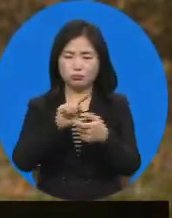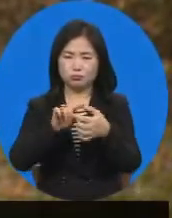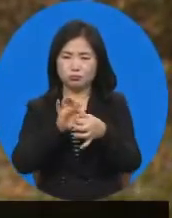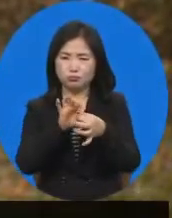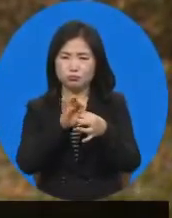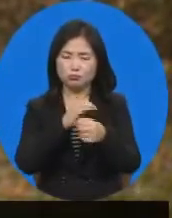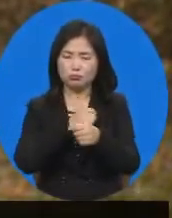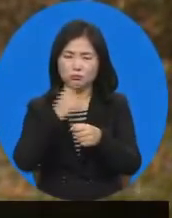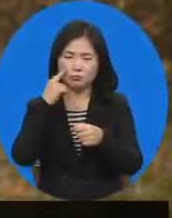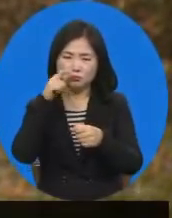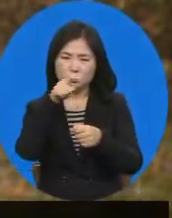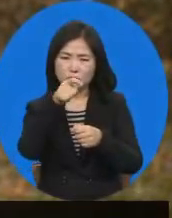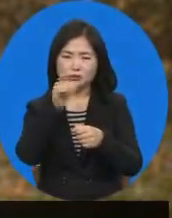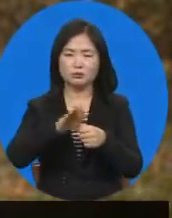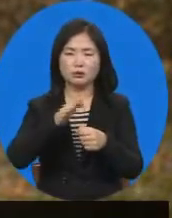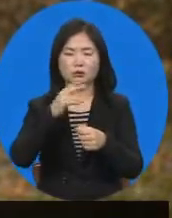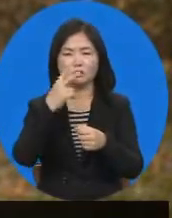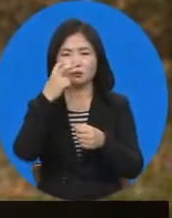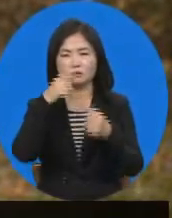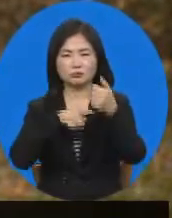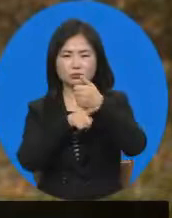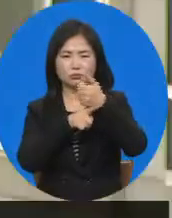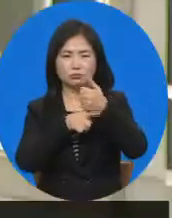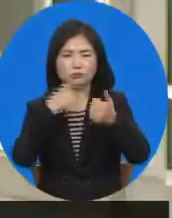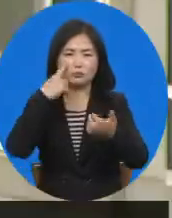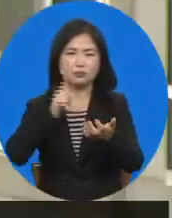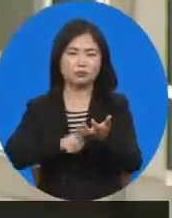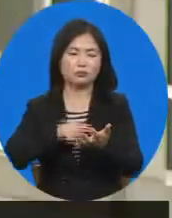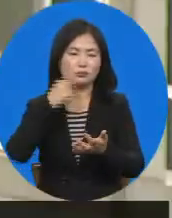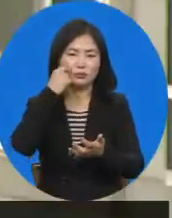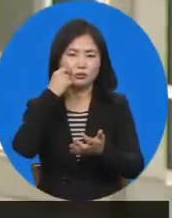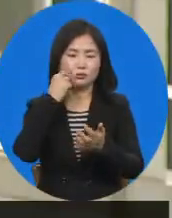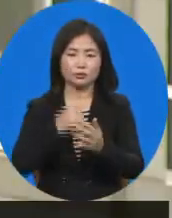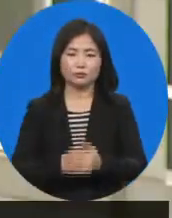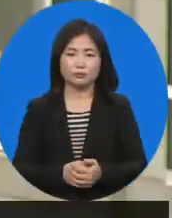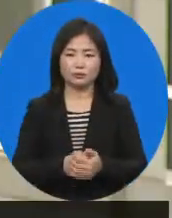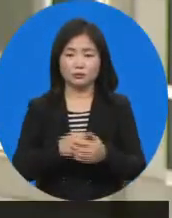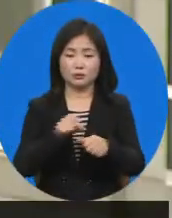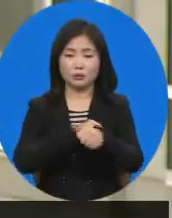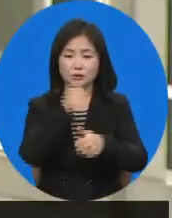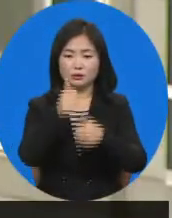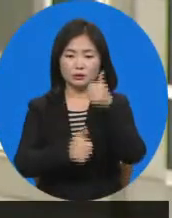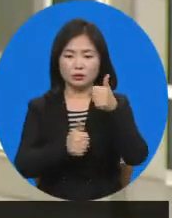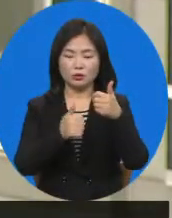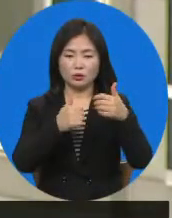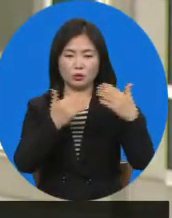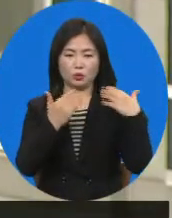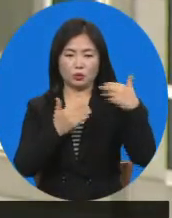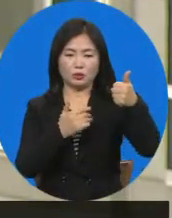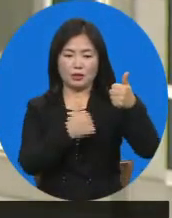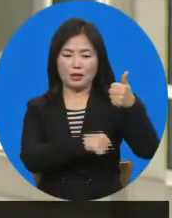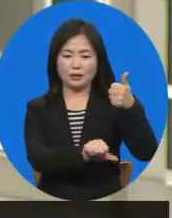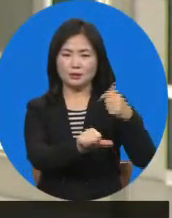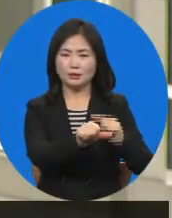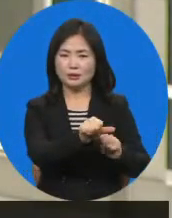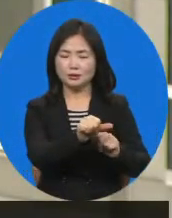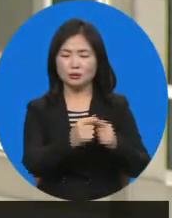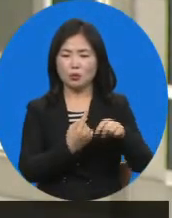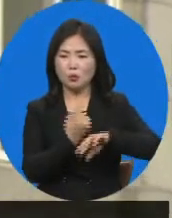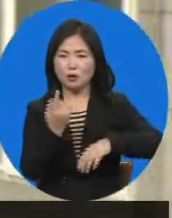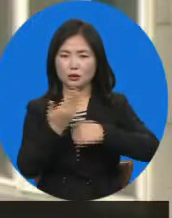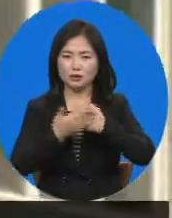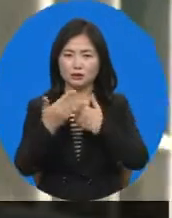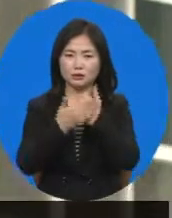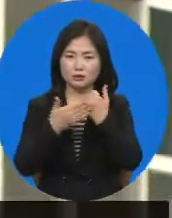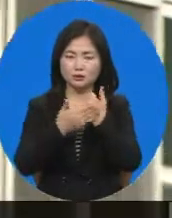있었지만 수사로 는 밝히지 못했습니다 특히 시험을 본 중학교 교장 아들이 이밖에 어떤 혜택이 나